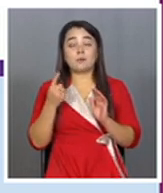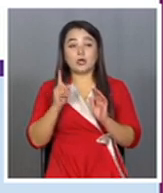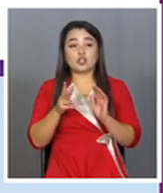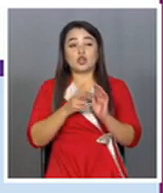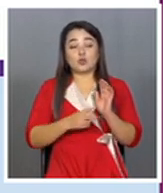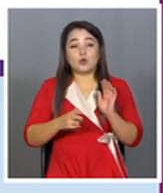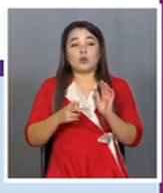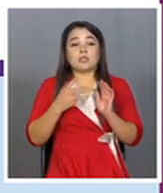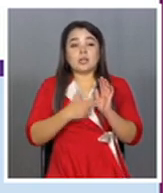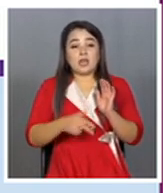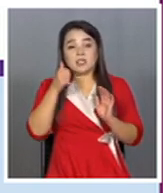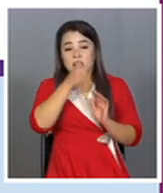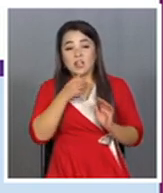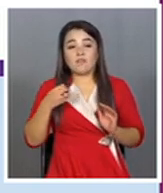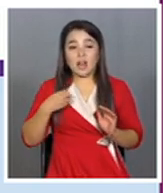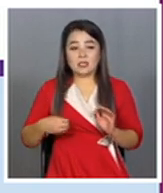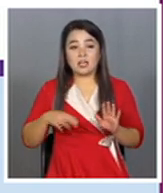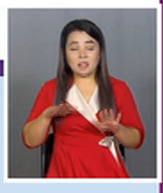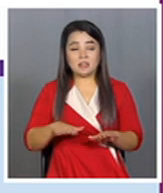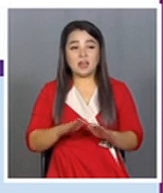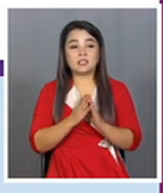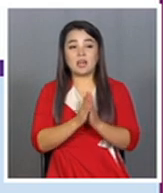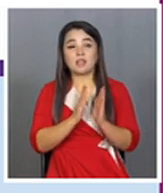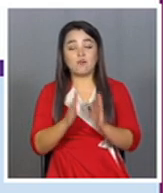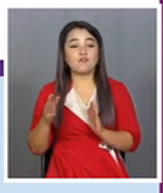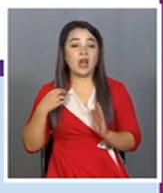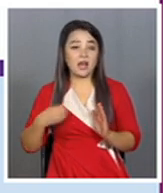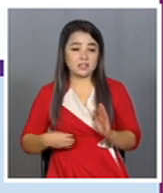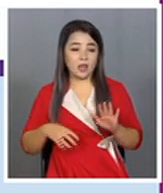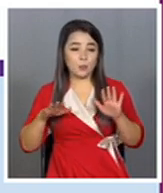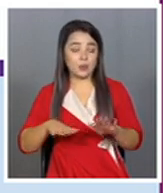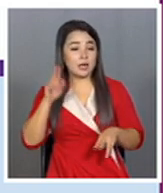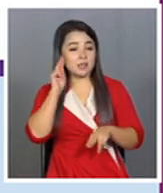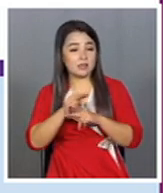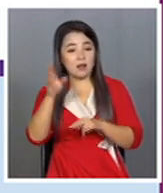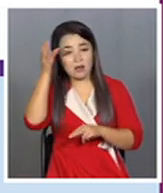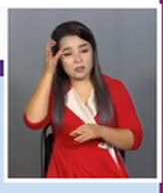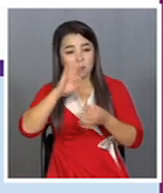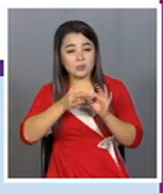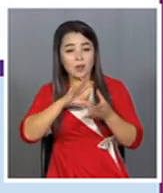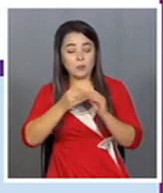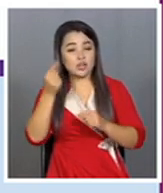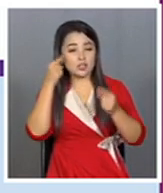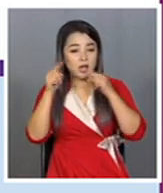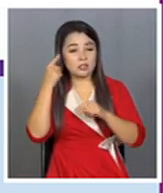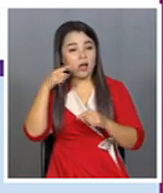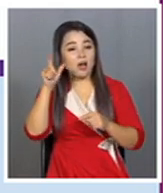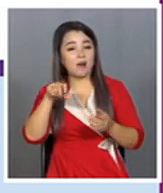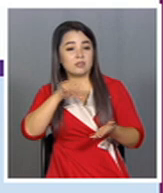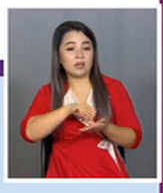1751-1780 жылдары Францияда энциклопедия немесе ғылымның түсіндірме сөздігін шығарушы